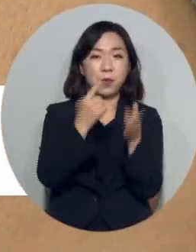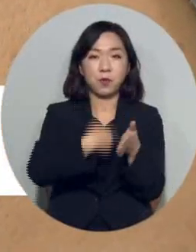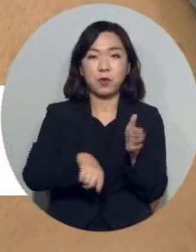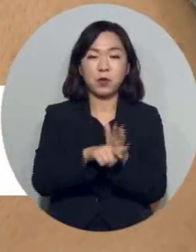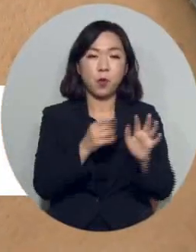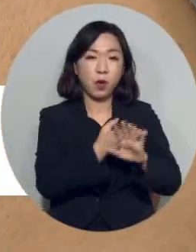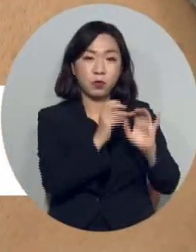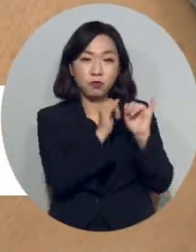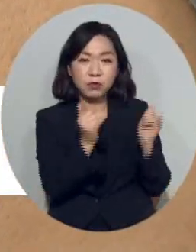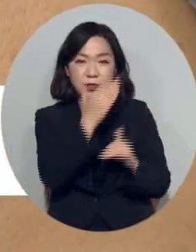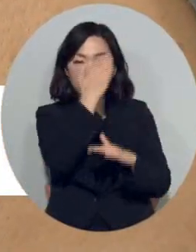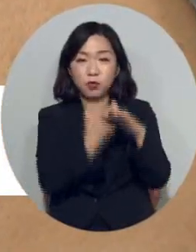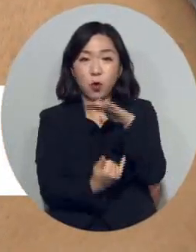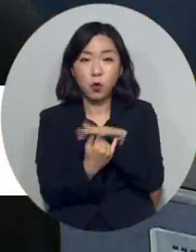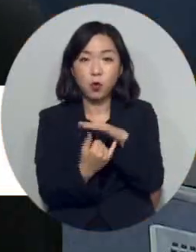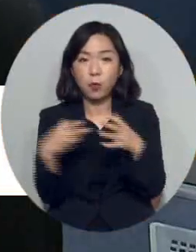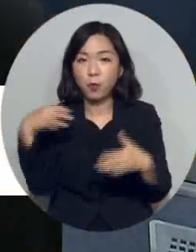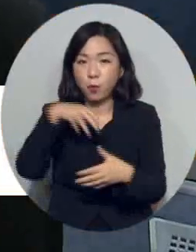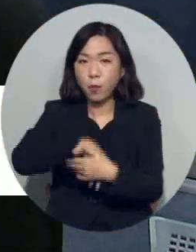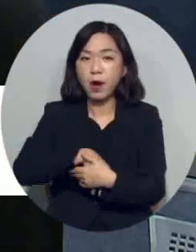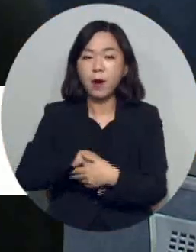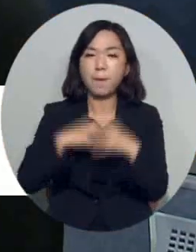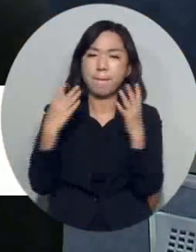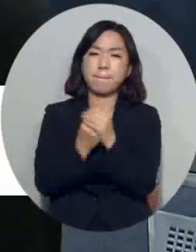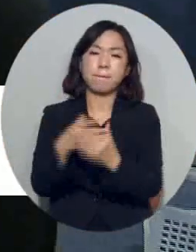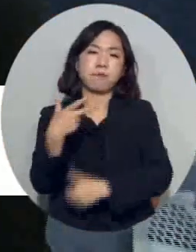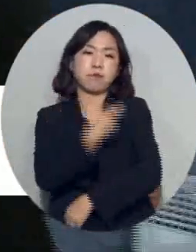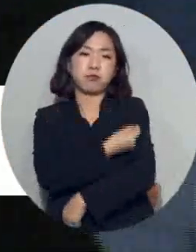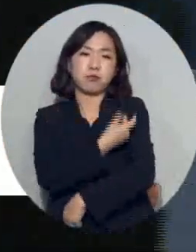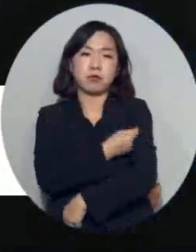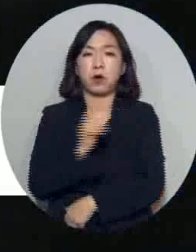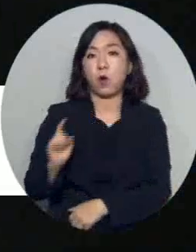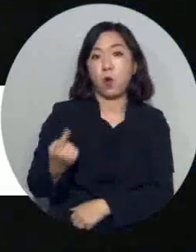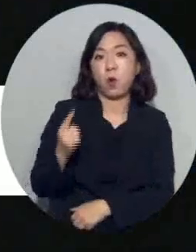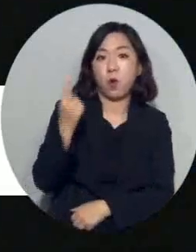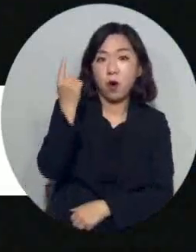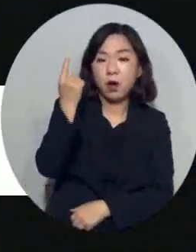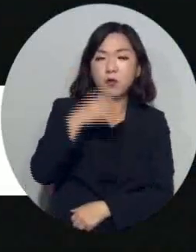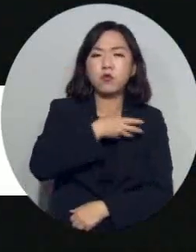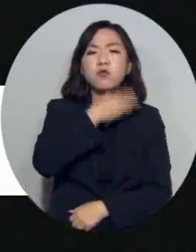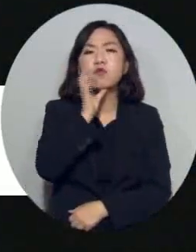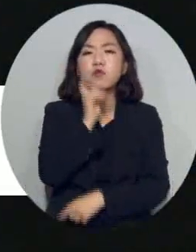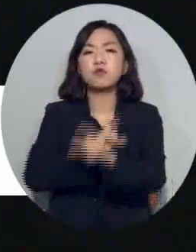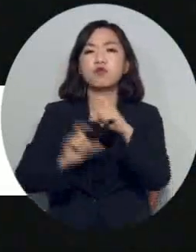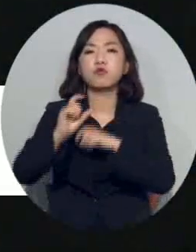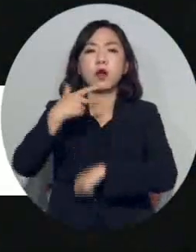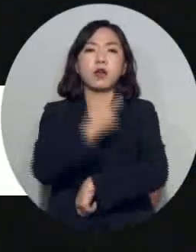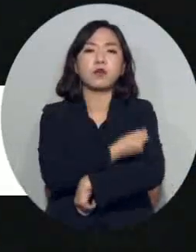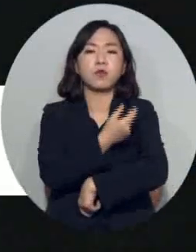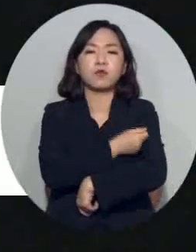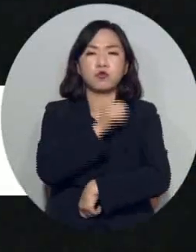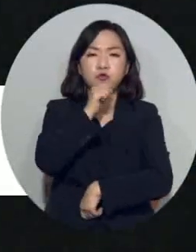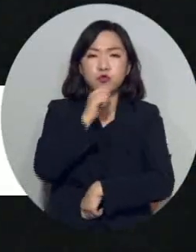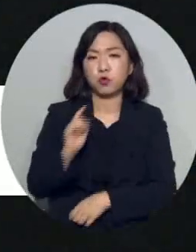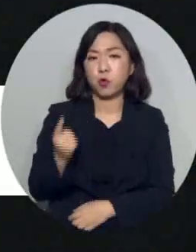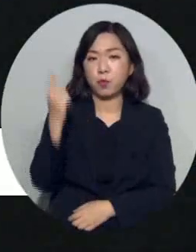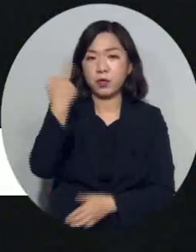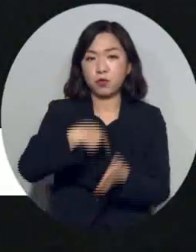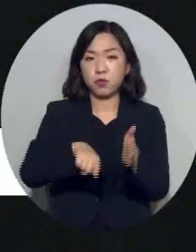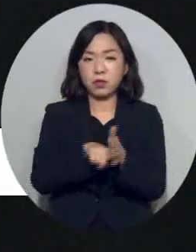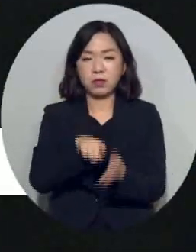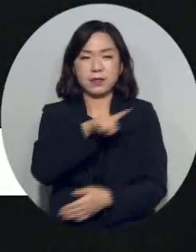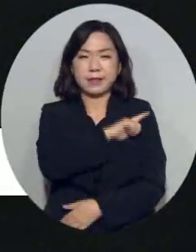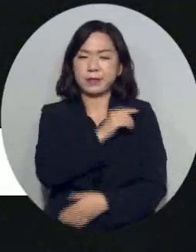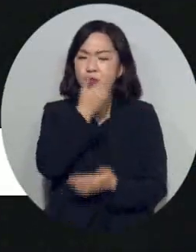청소년을 포함한 지역 의 완전 섭정 유리 향상과 오륜 성 등 추가적 종류를 높이기 위해서 지금